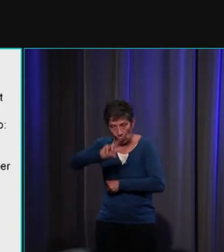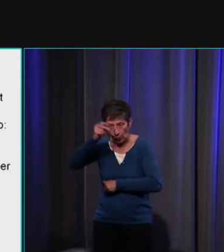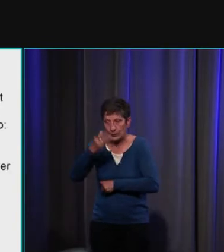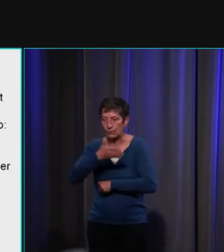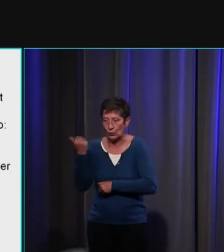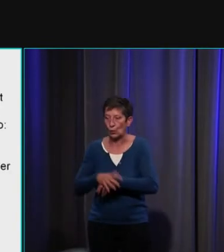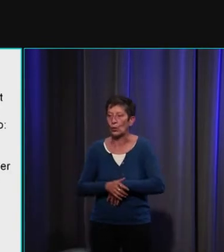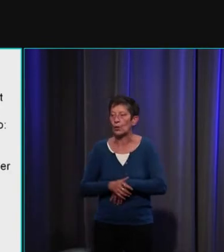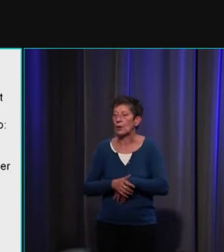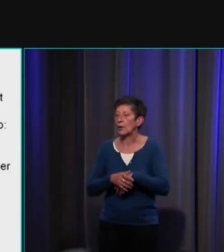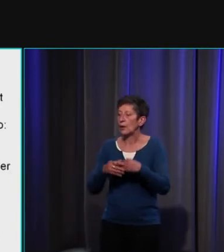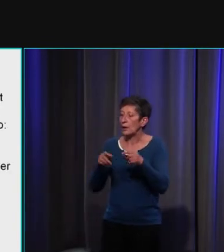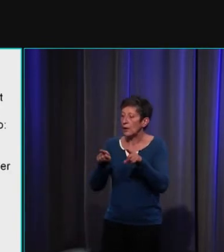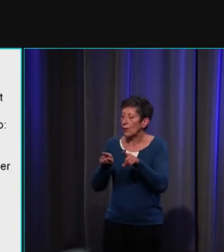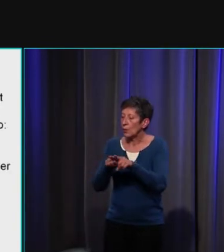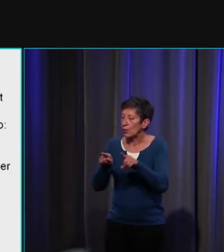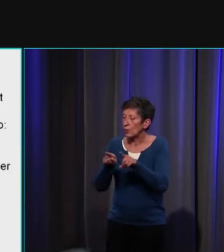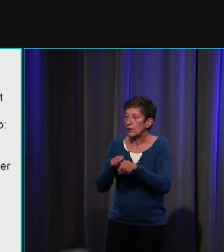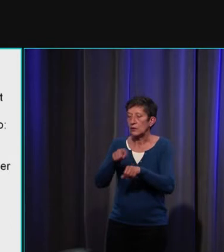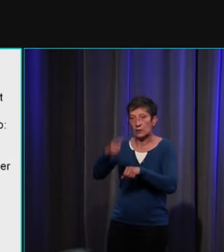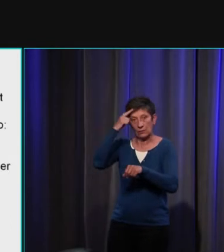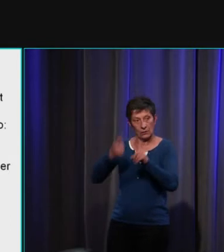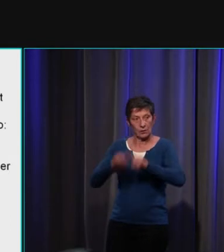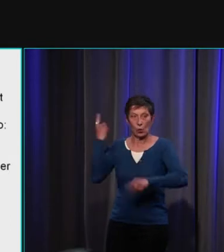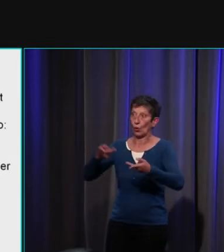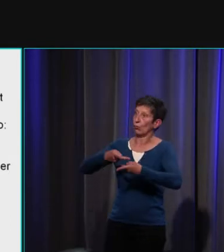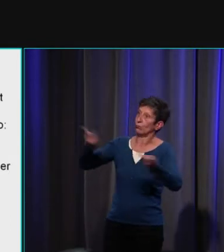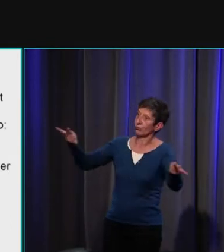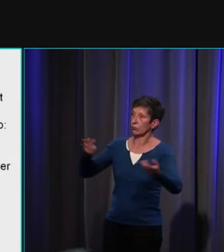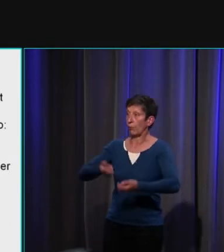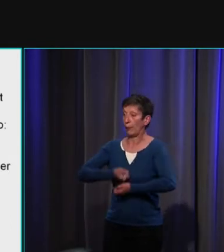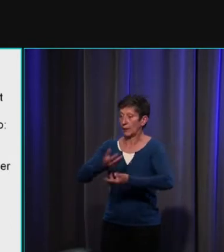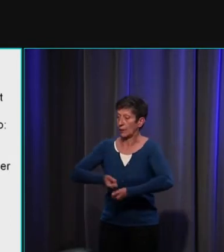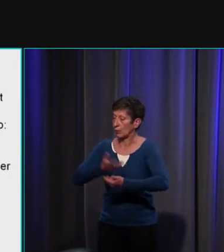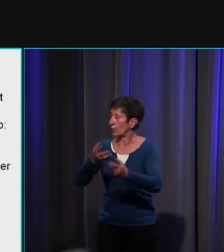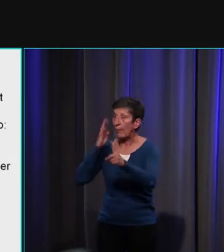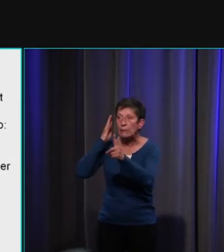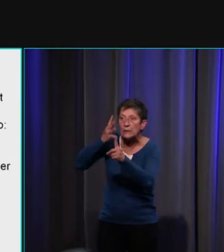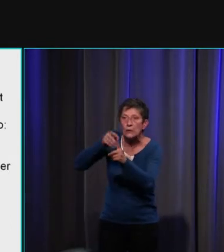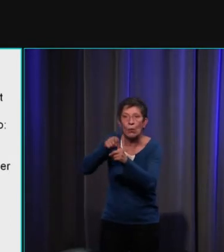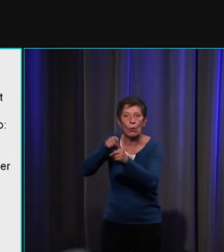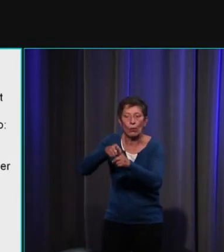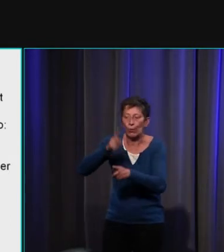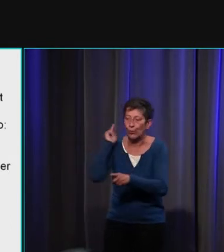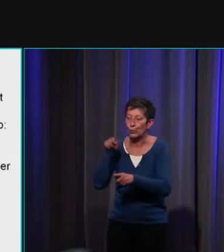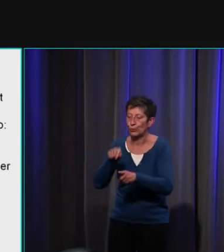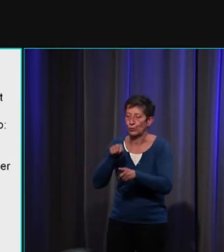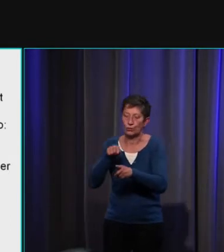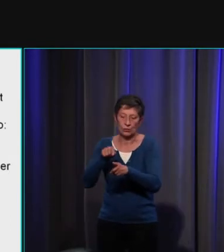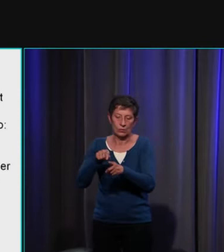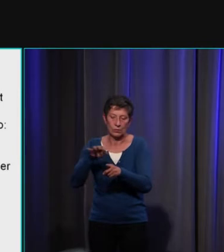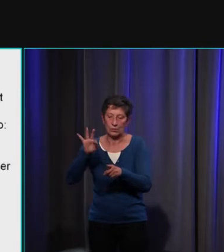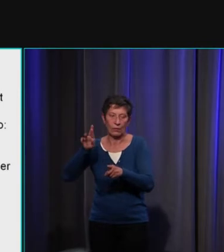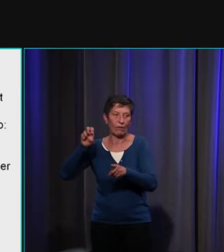revient aussi à l'idée de prédication mais ce qu'ils redeviennent à l'idée de mission par excellence bien sûr ce sont les franciscains à commencer par